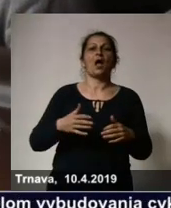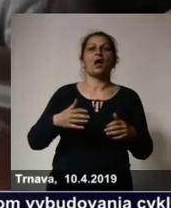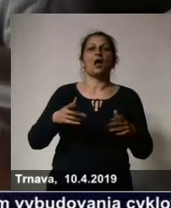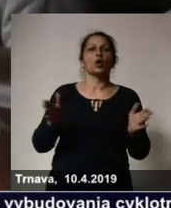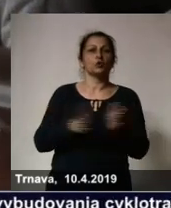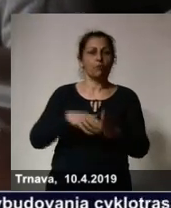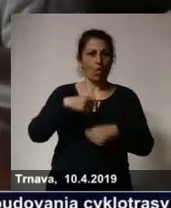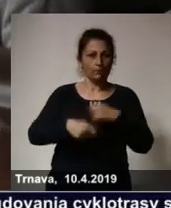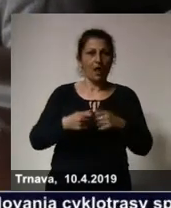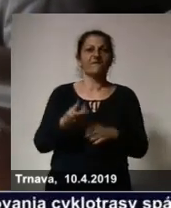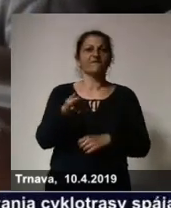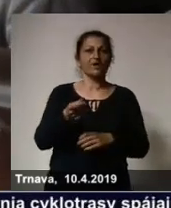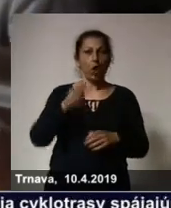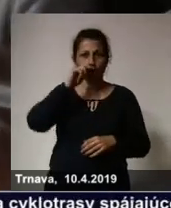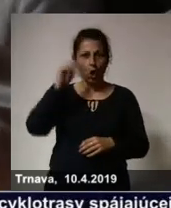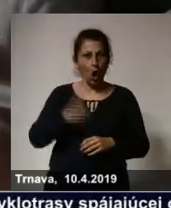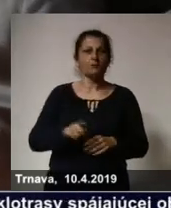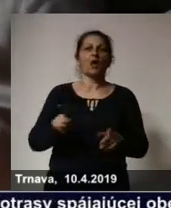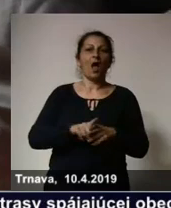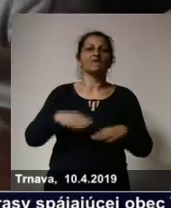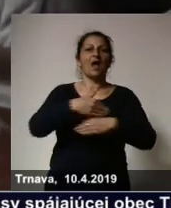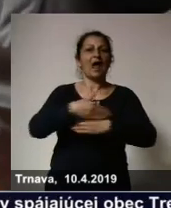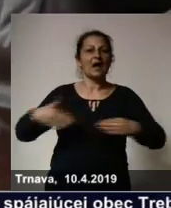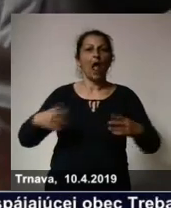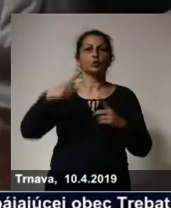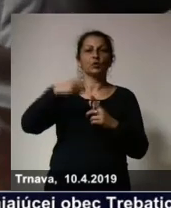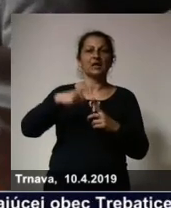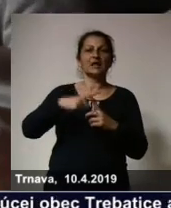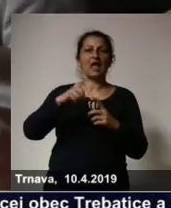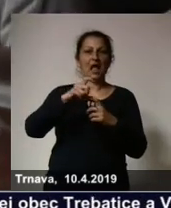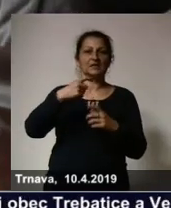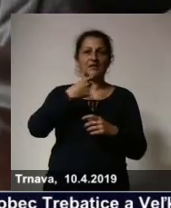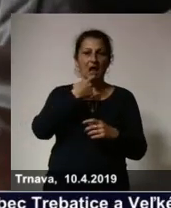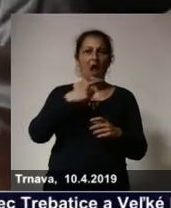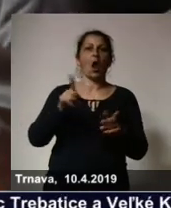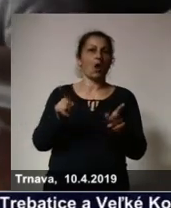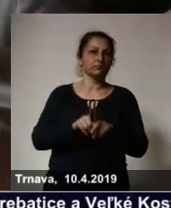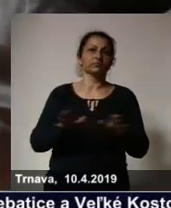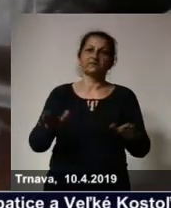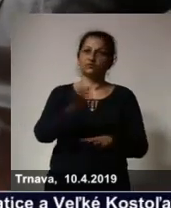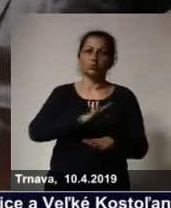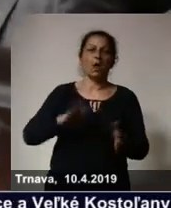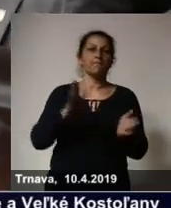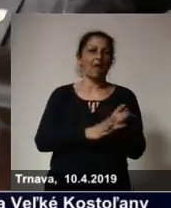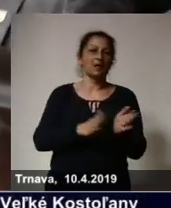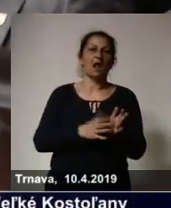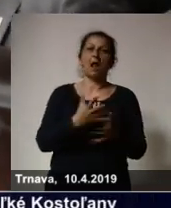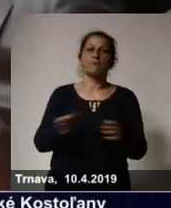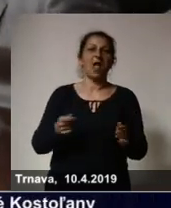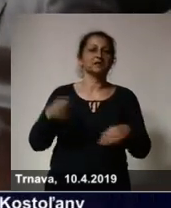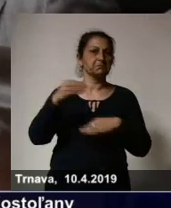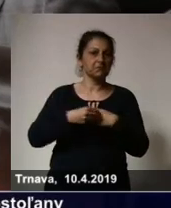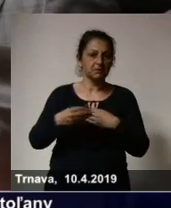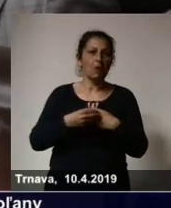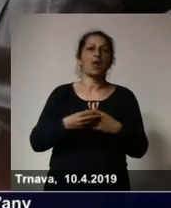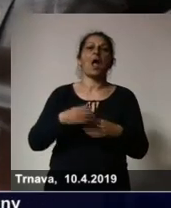spoluprácu, Finančnú komisiu aj Radu TTSK. Všetky ho prijali bez pripomienok s odporúčaním materiál